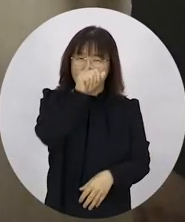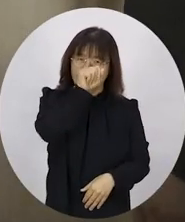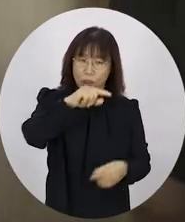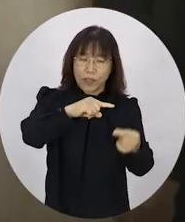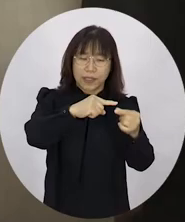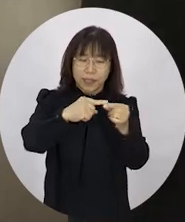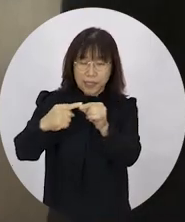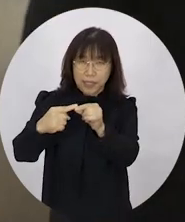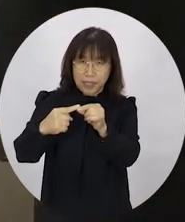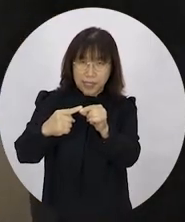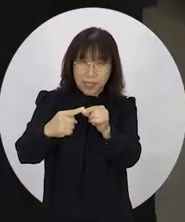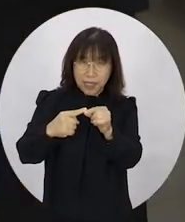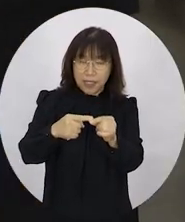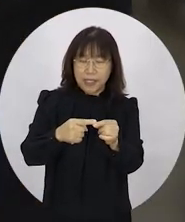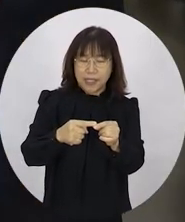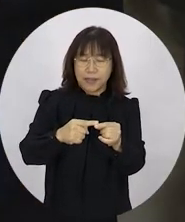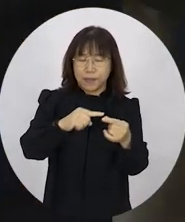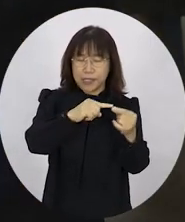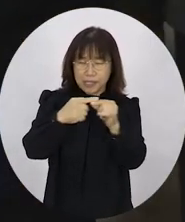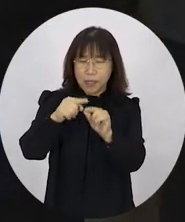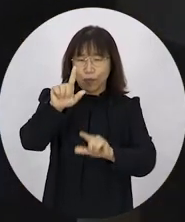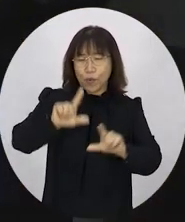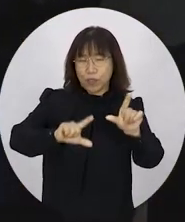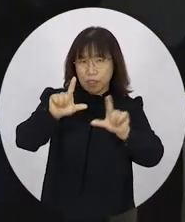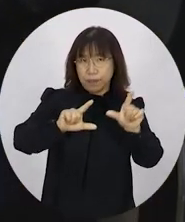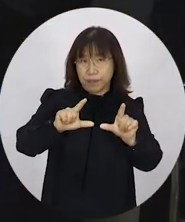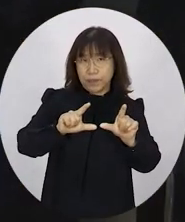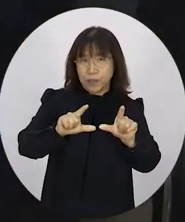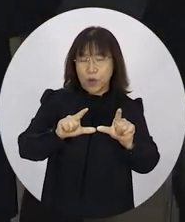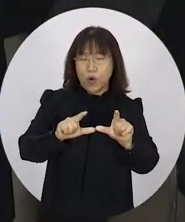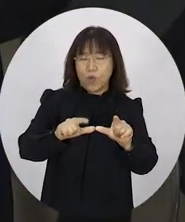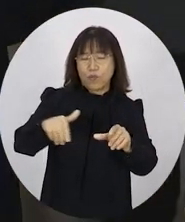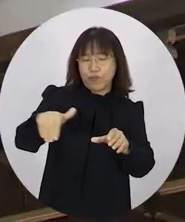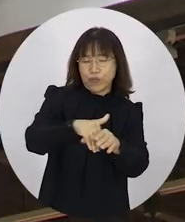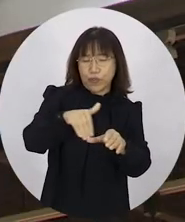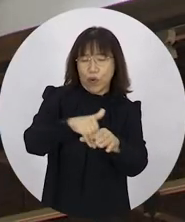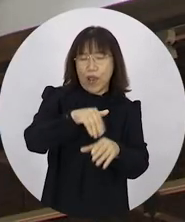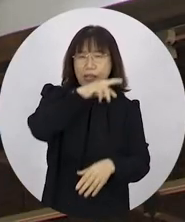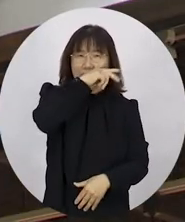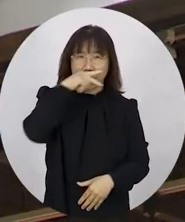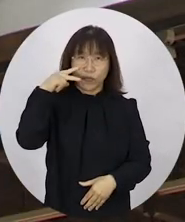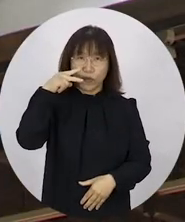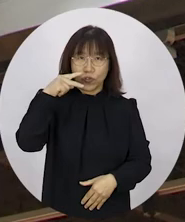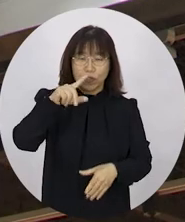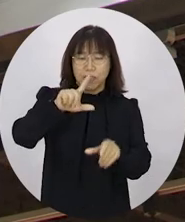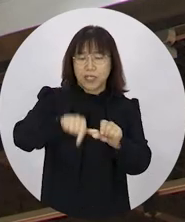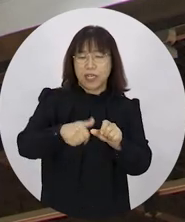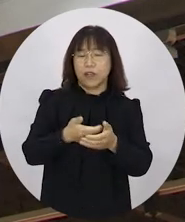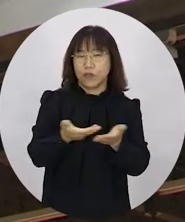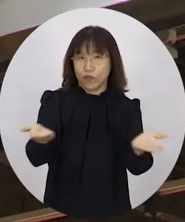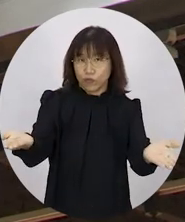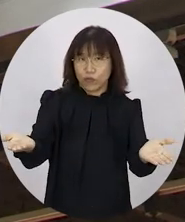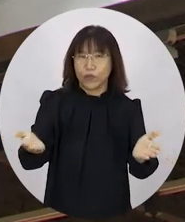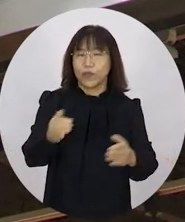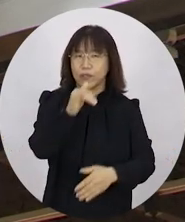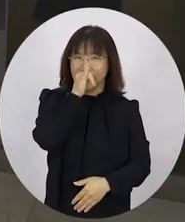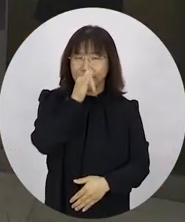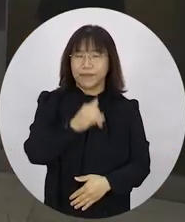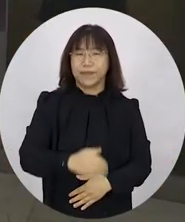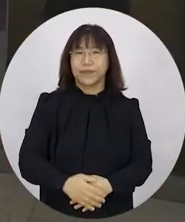서체로 지역 내 서예인들에게는 저변 확대를, 국민들에게는 문화 향유의 기회를 제공하고 있습니다.